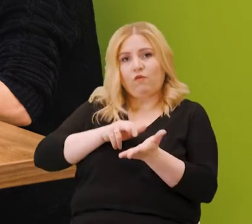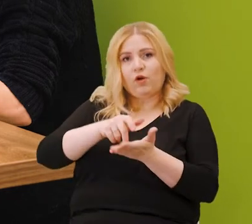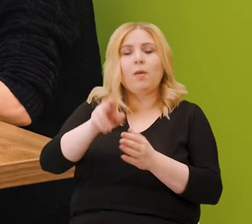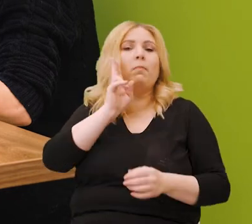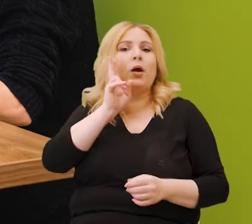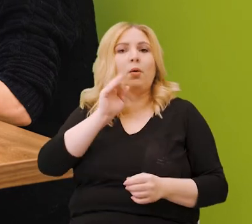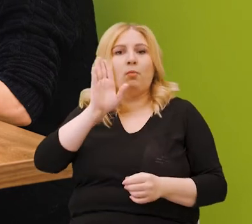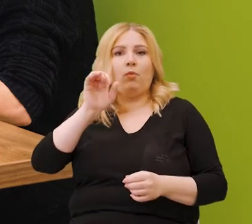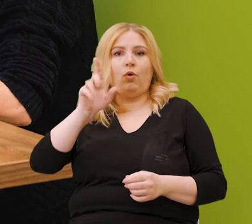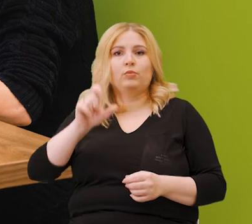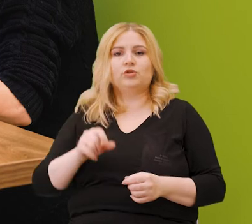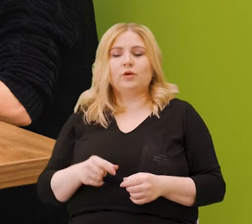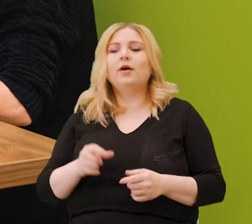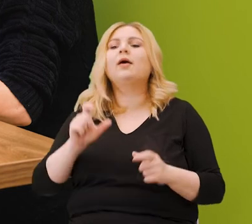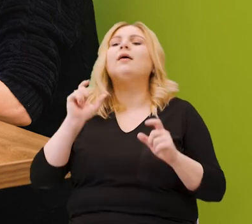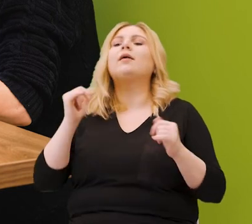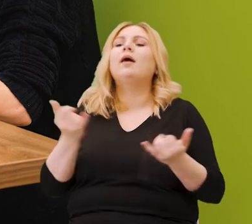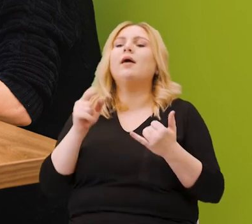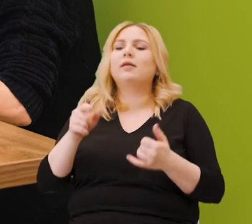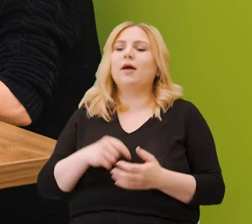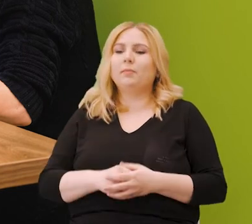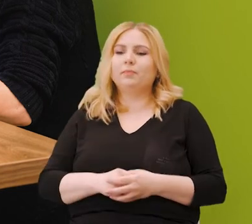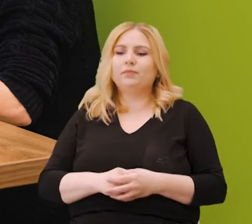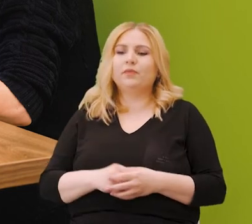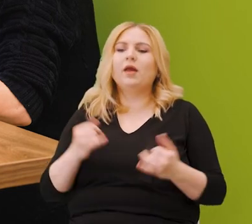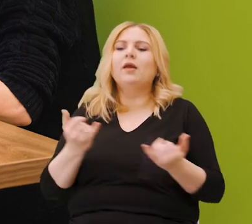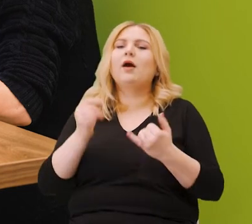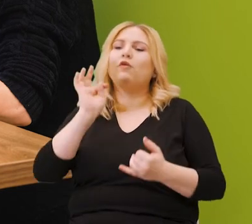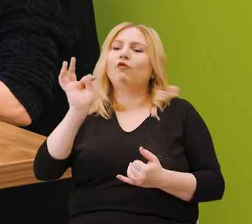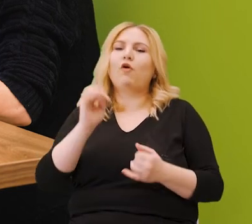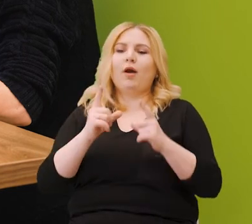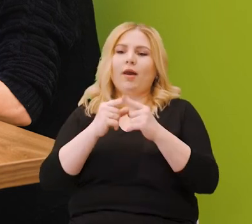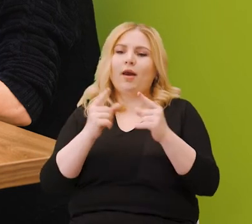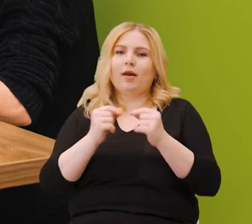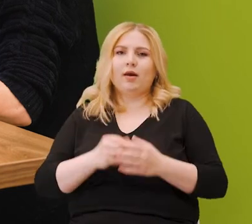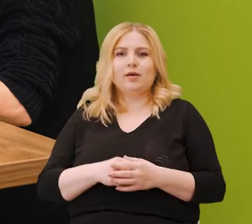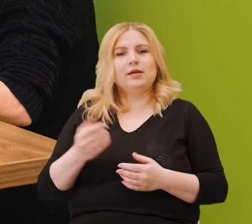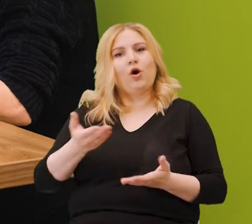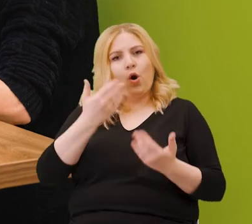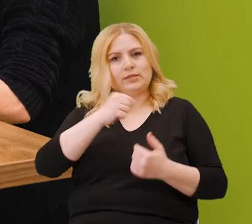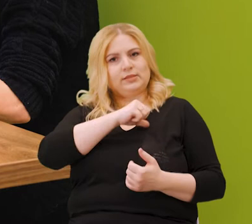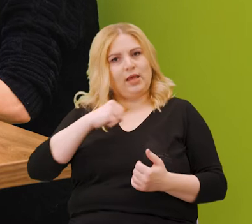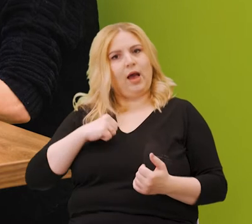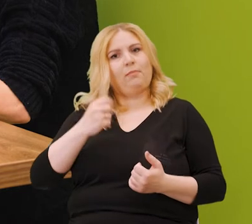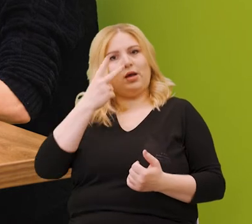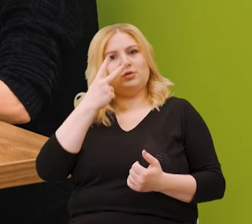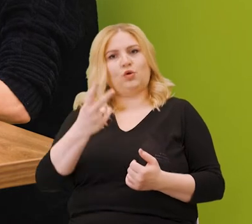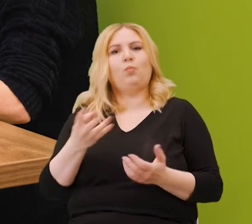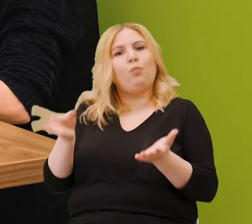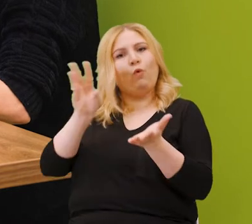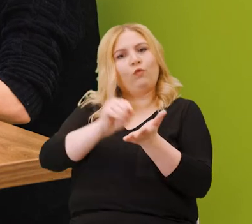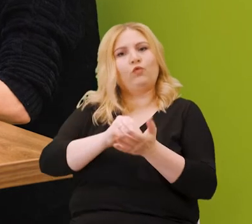Bobcia. No, jak tam, Bobek? Spytała mało oryginalnie. Jak twoje pisanki? Sama